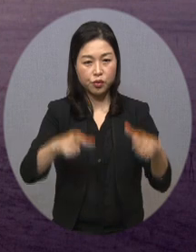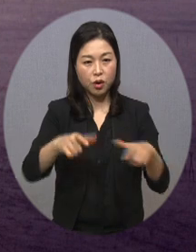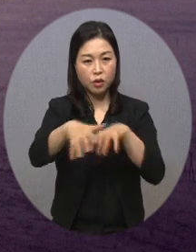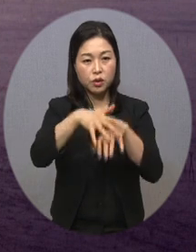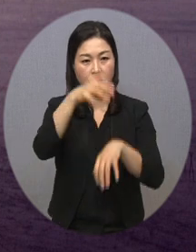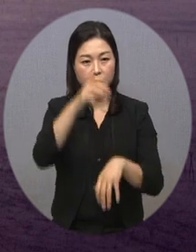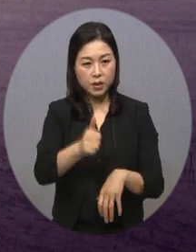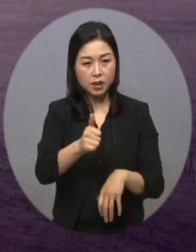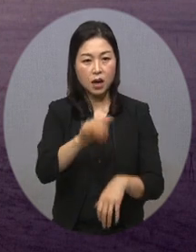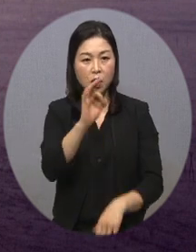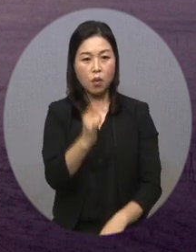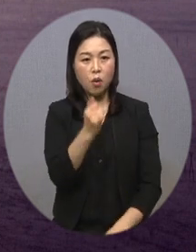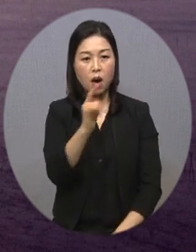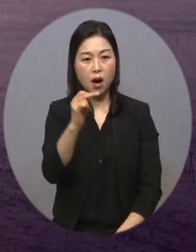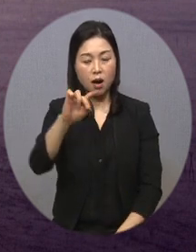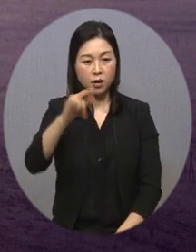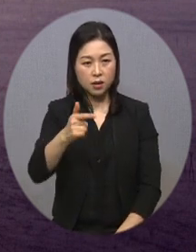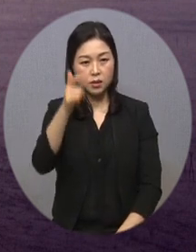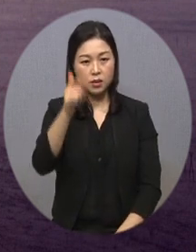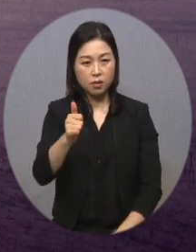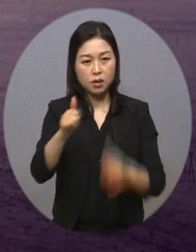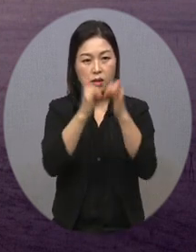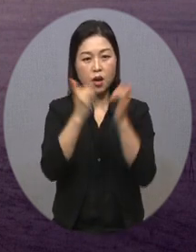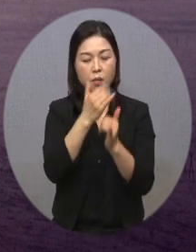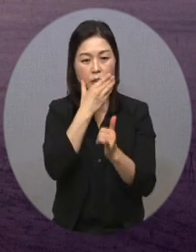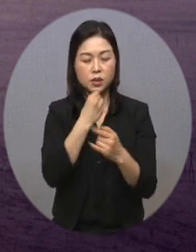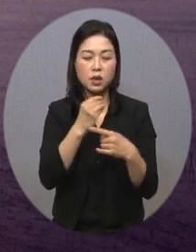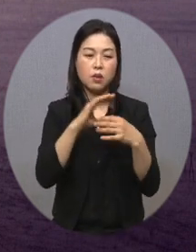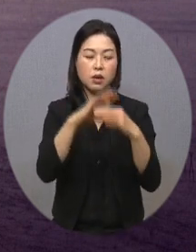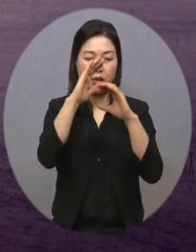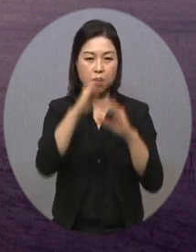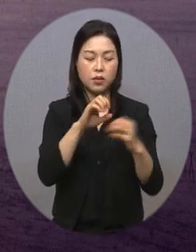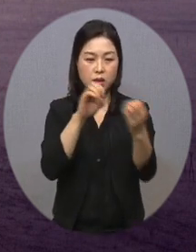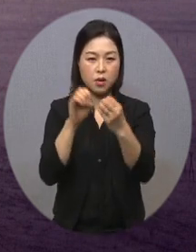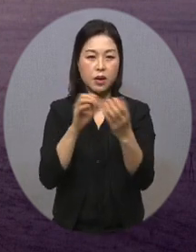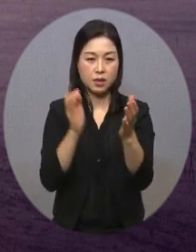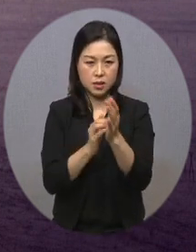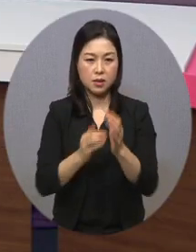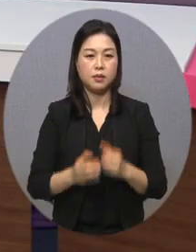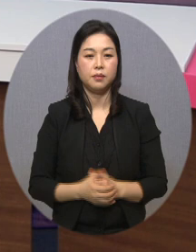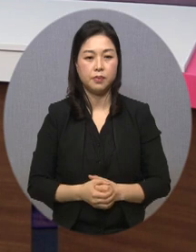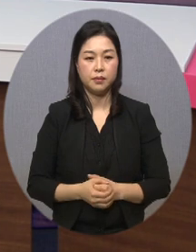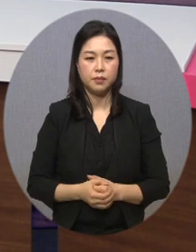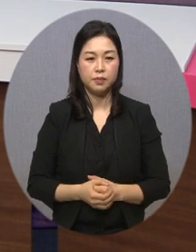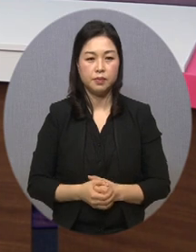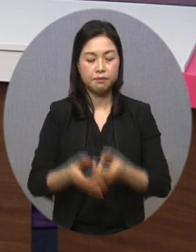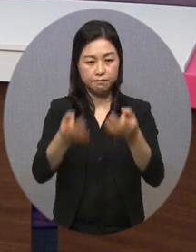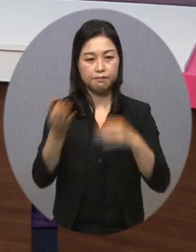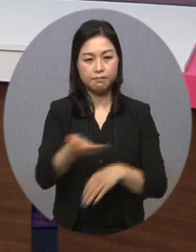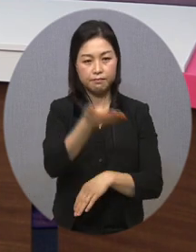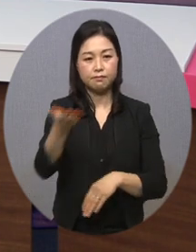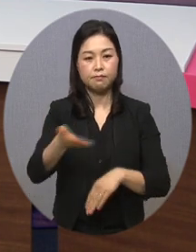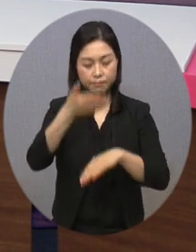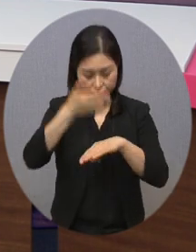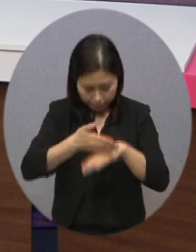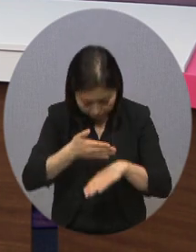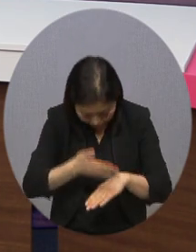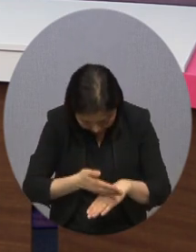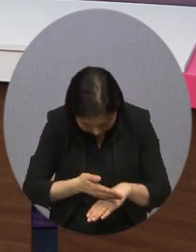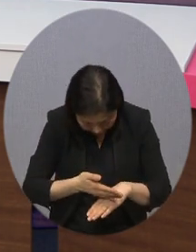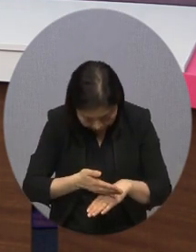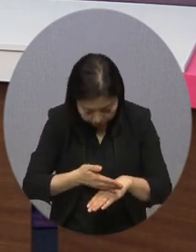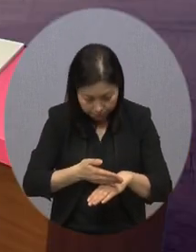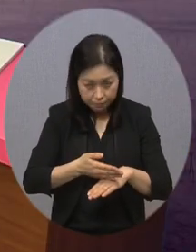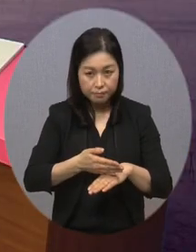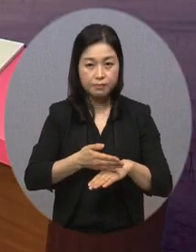오학은 도의원과 사회의 복지에 대한 전반적인 이야기를 나눠봤습니다. 시청해주신 여러분 고맙습니다.